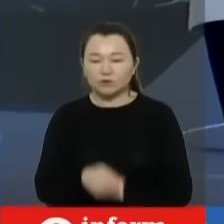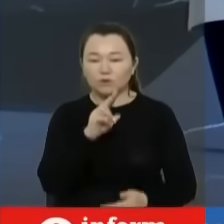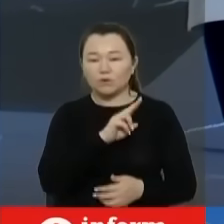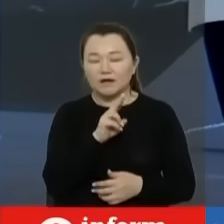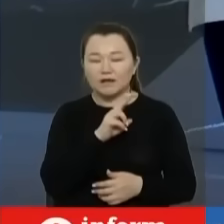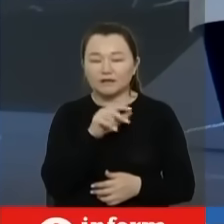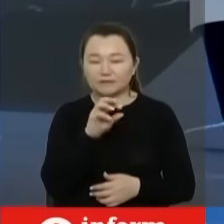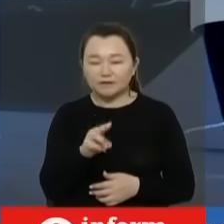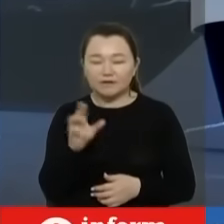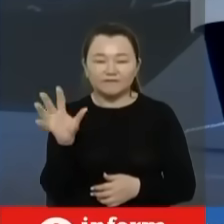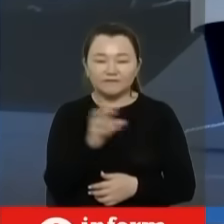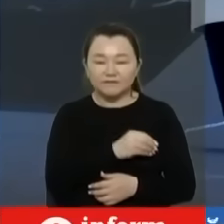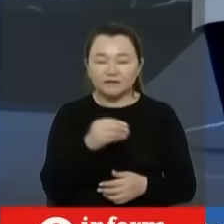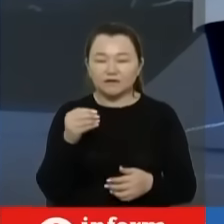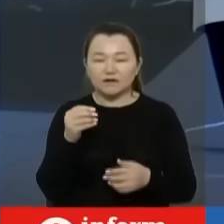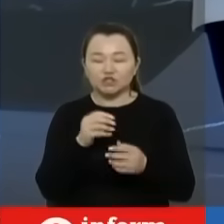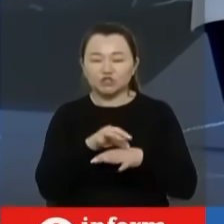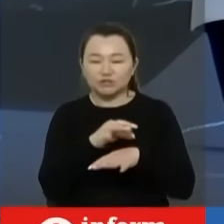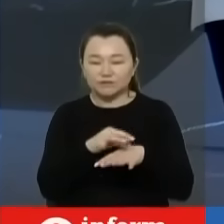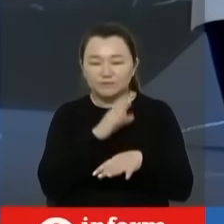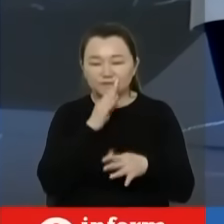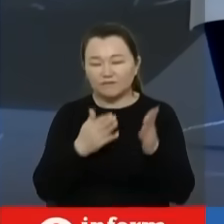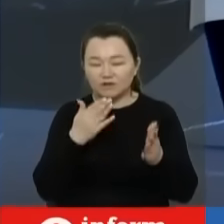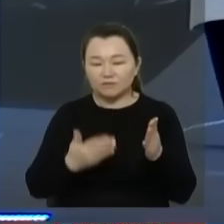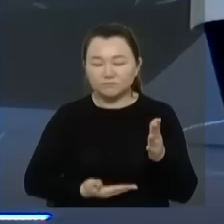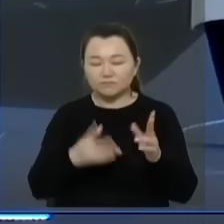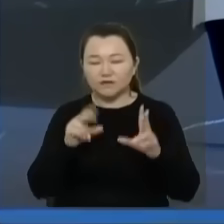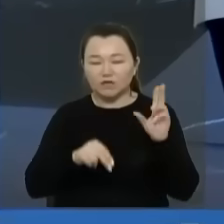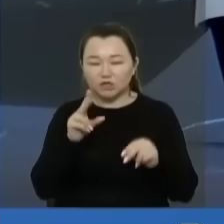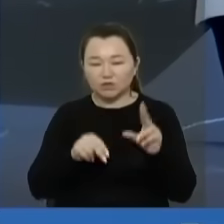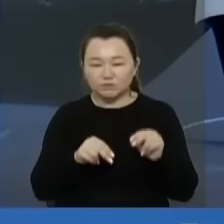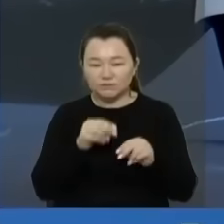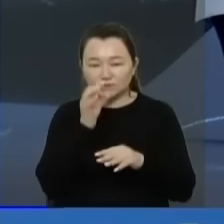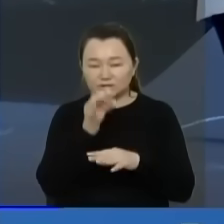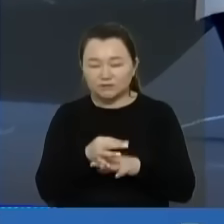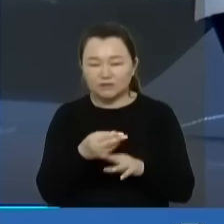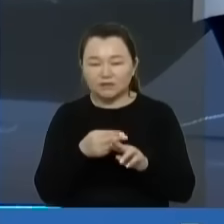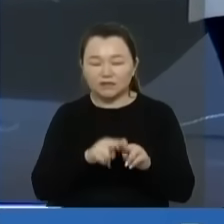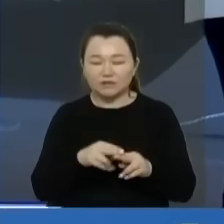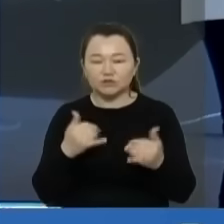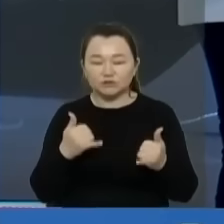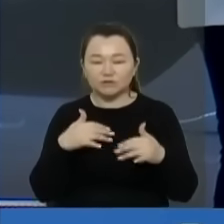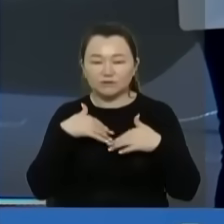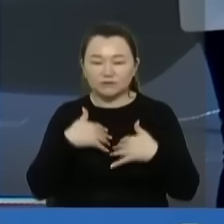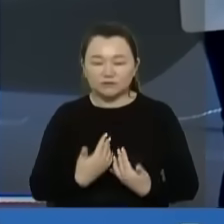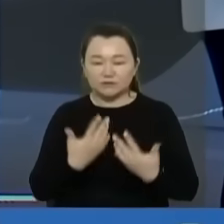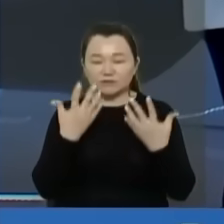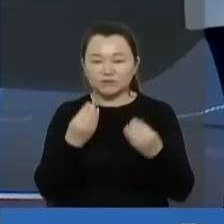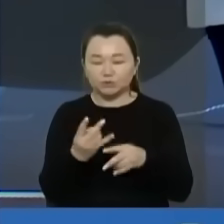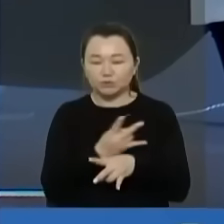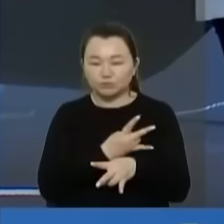Қуандық бәрін төңкеріп жатыр. Әйелі тірі шығар деп үміттенемін. Бұл дәл қайғылы оқиға болған